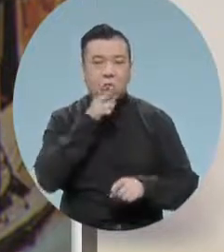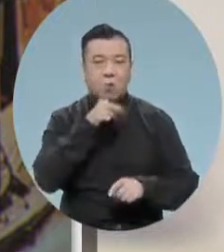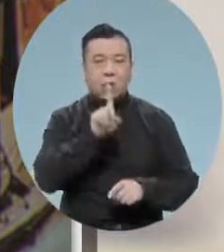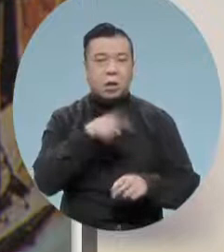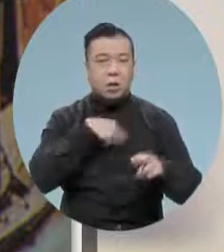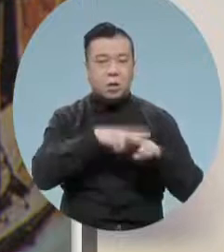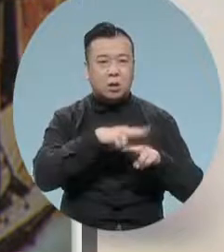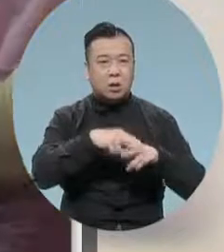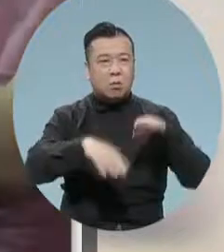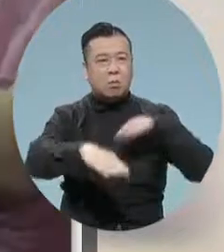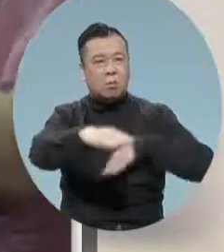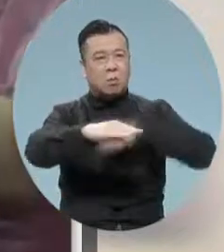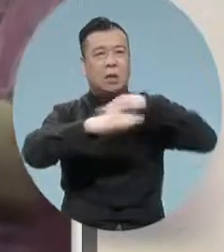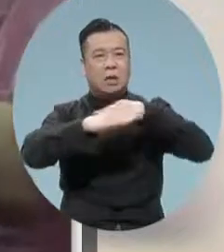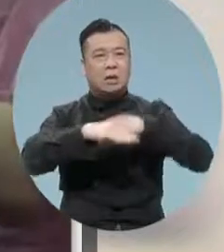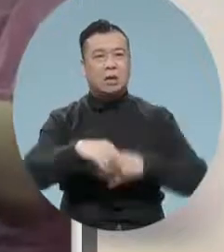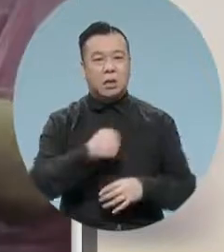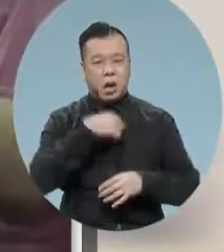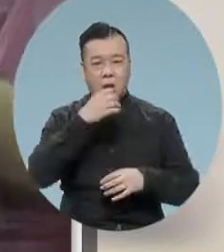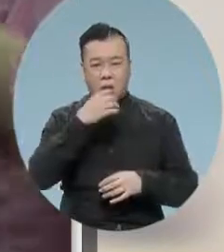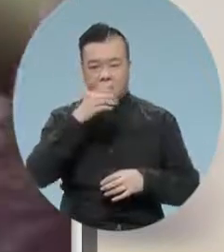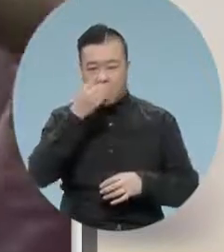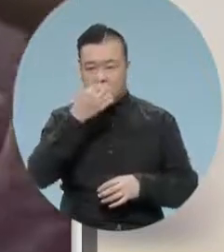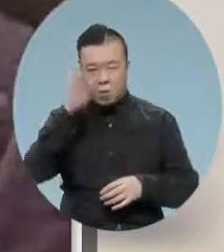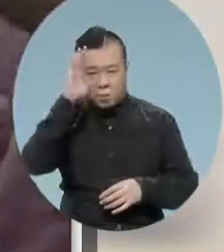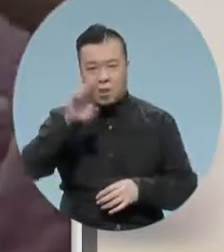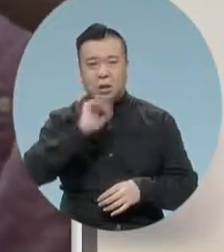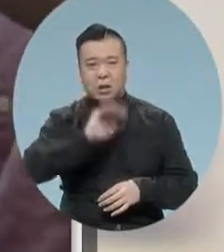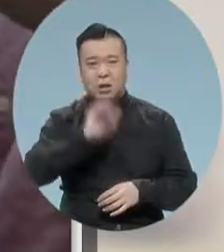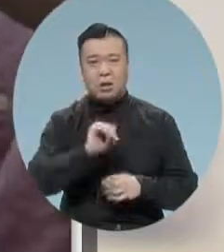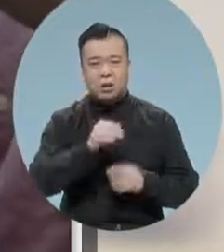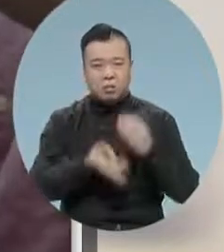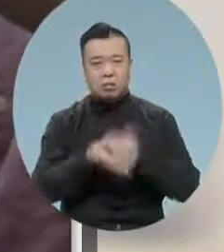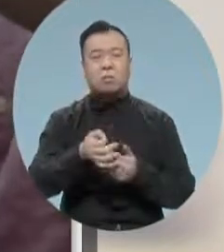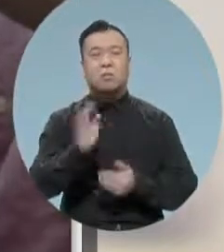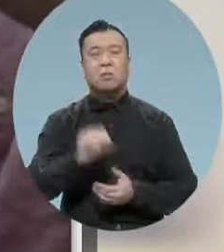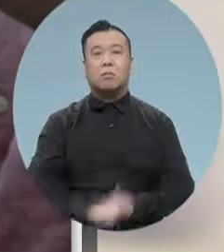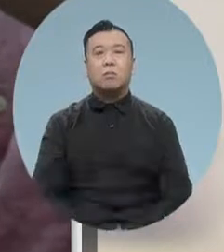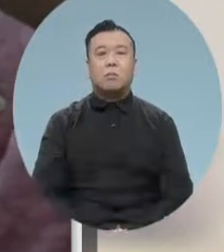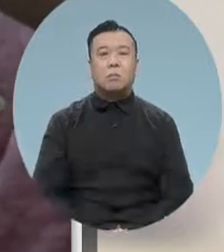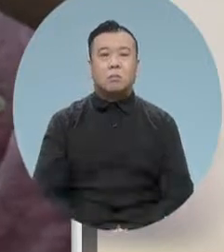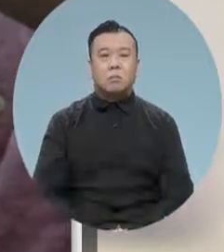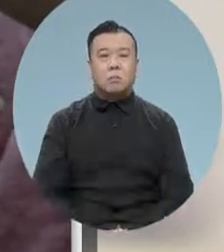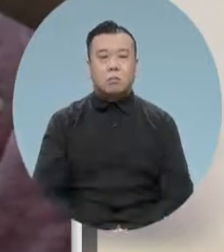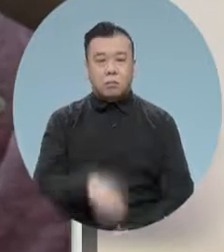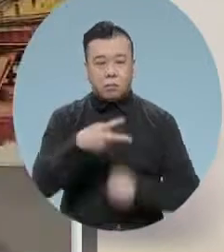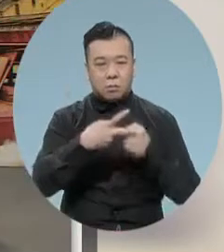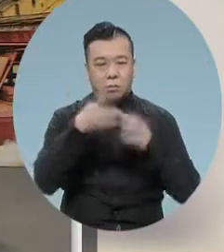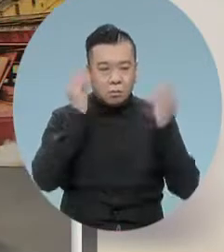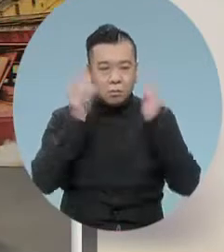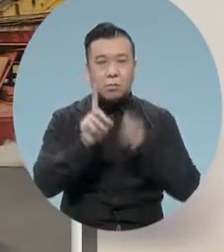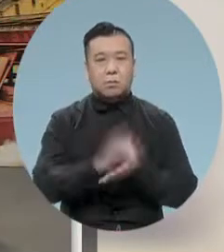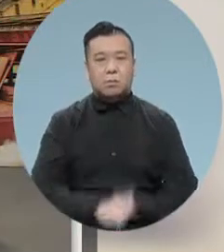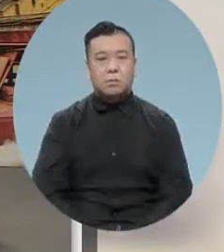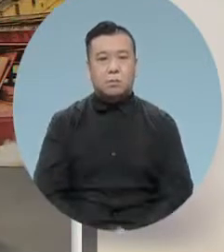哋國內嘅水平。咁我覺得香港未來咧先至有得可以係做得更加好。好啦，第二則新聞咧就關